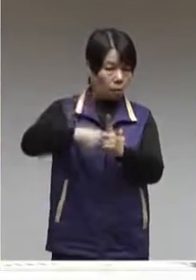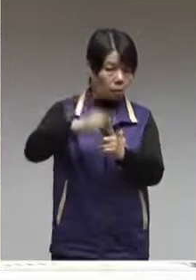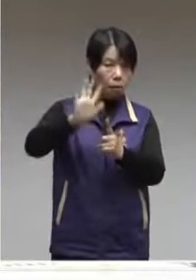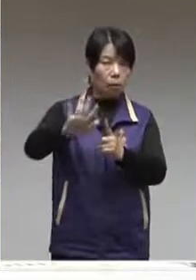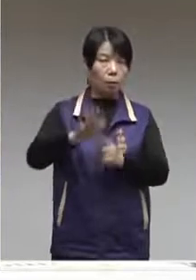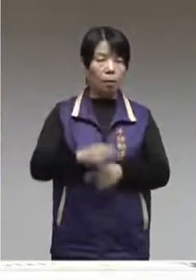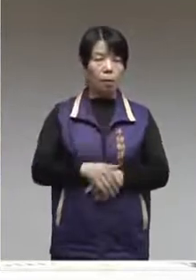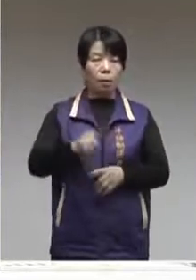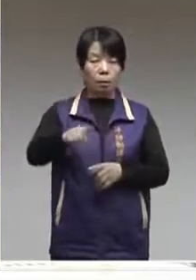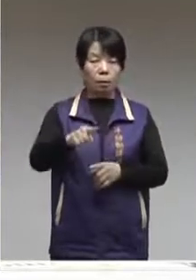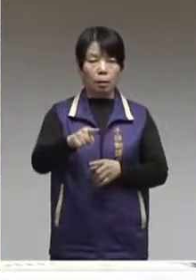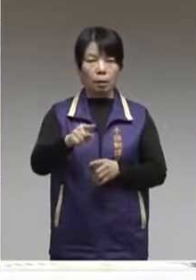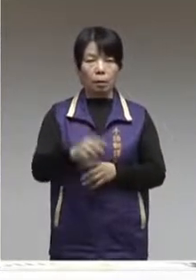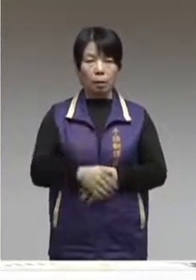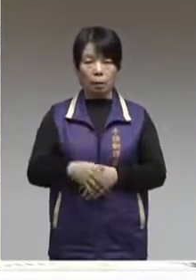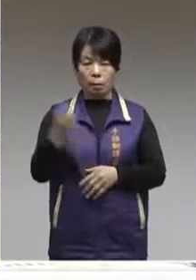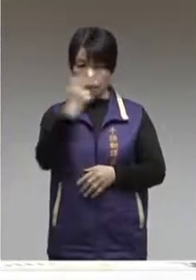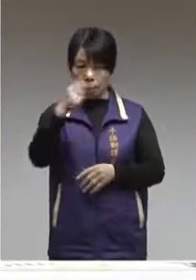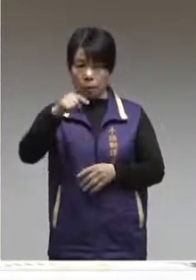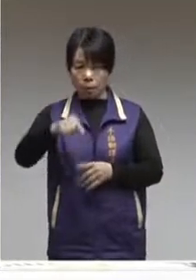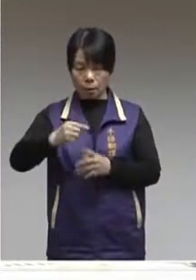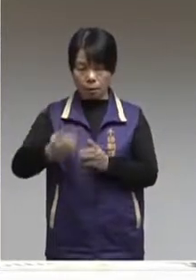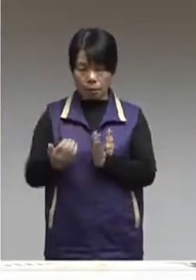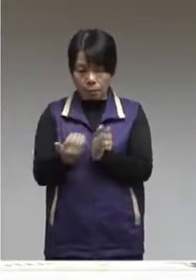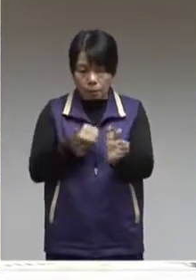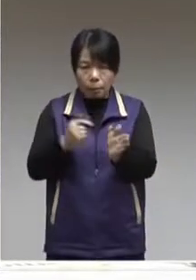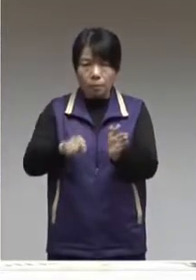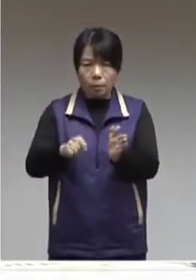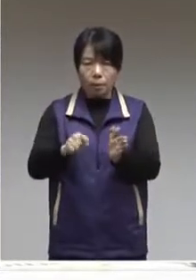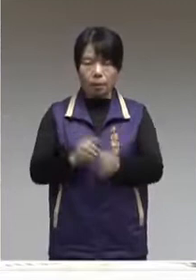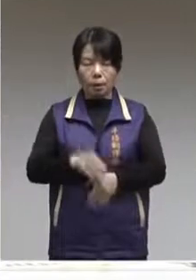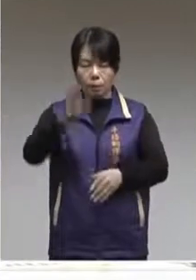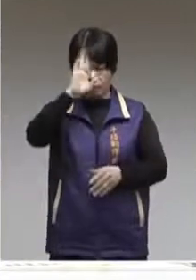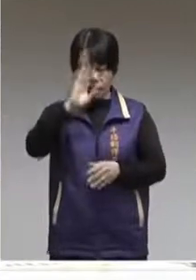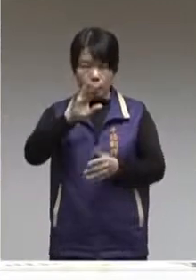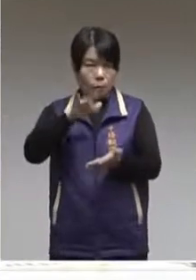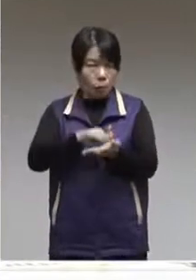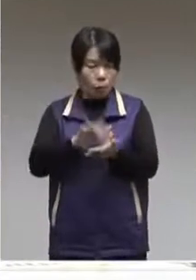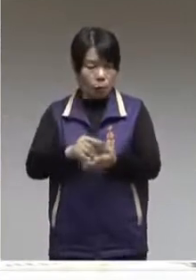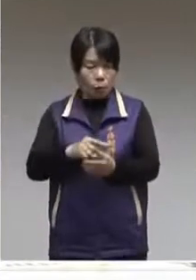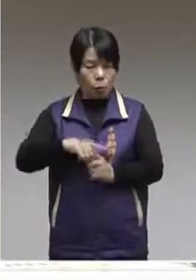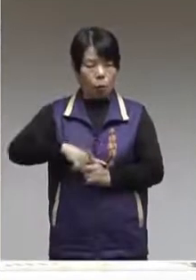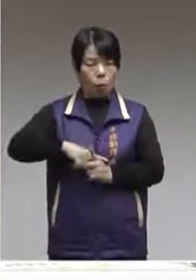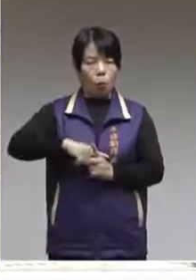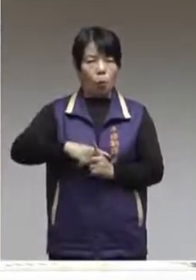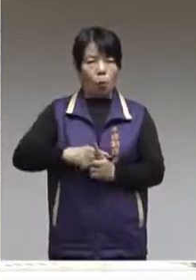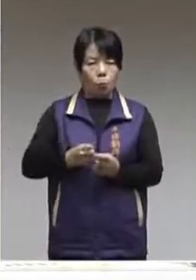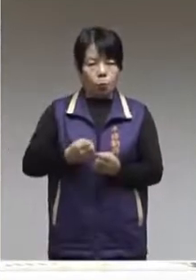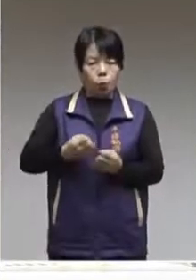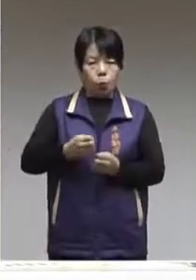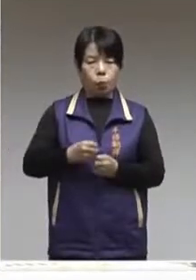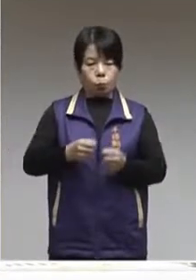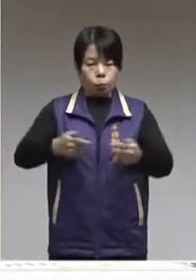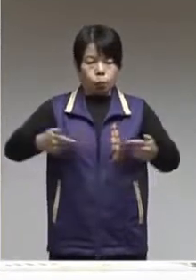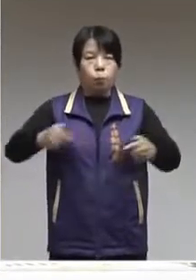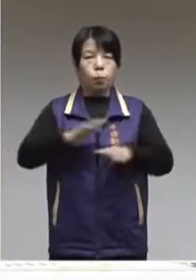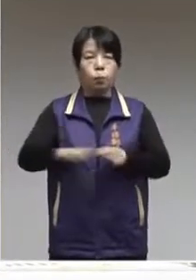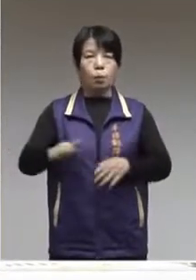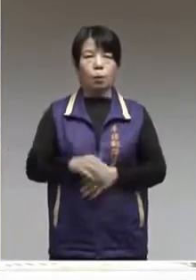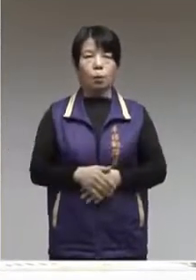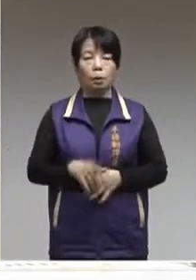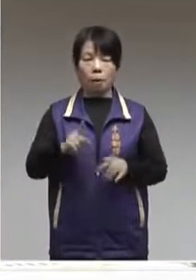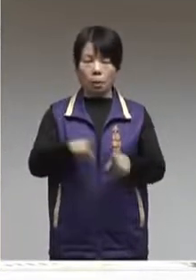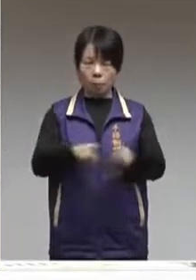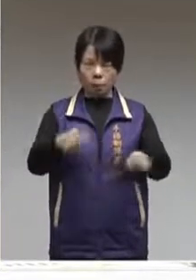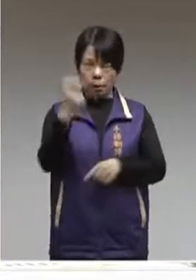到的时候是在前面嘛，结果它就会病毒量会慢慢上升，那我们就抓到嘛，所以我们通常你真的要变成